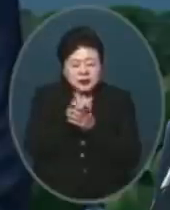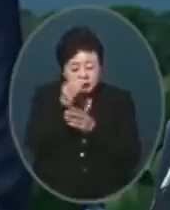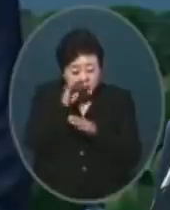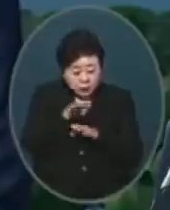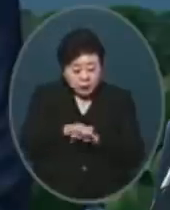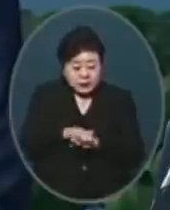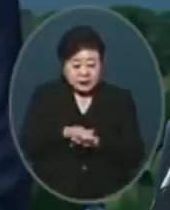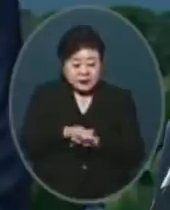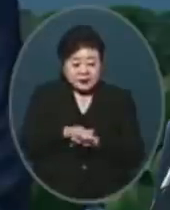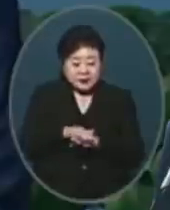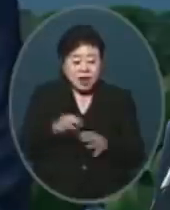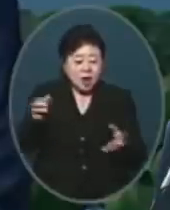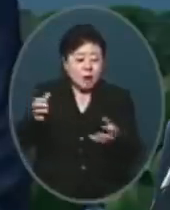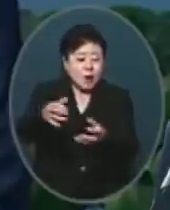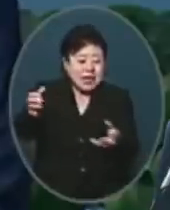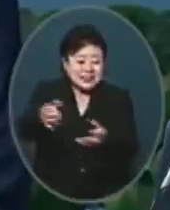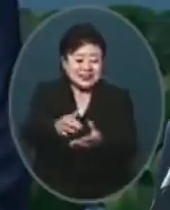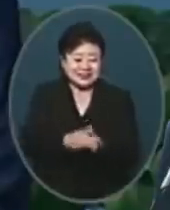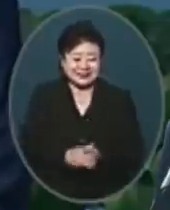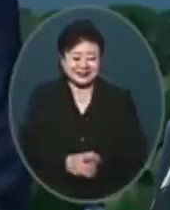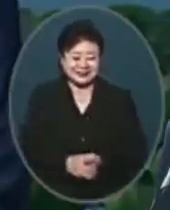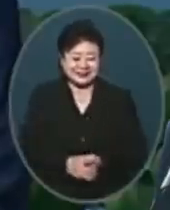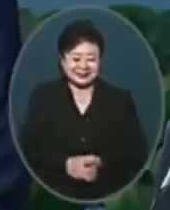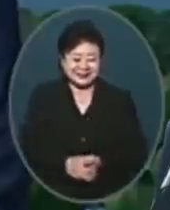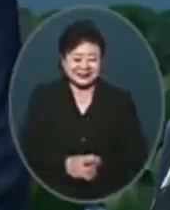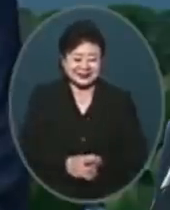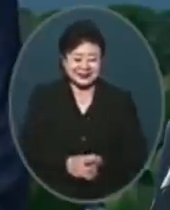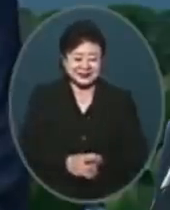성도들을 모아가지고서